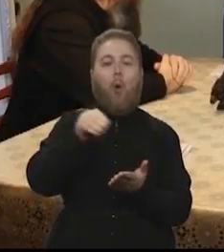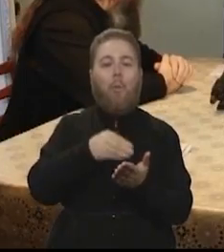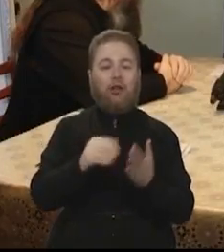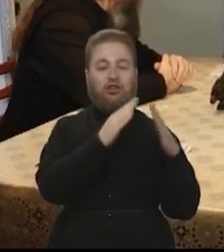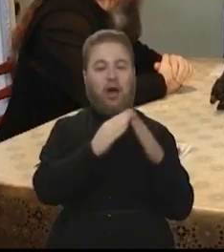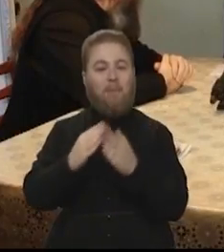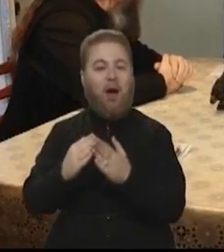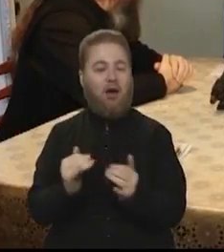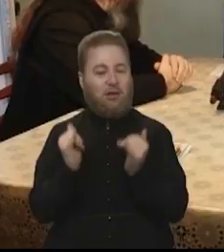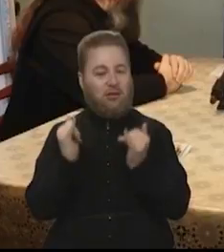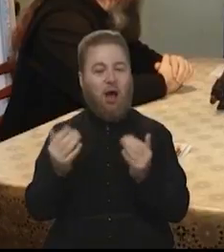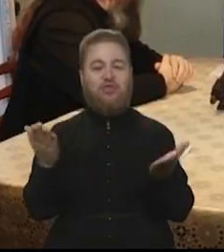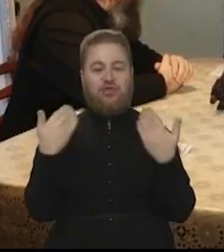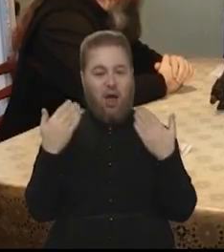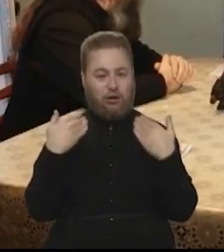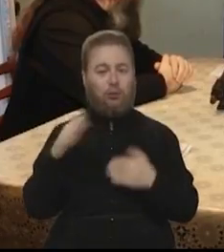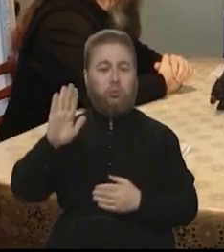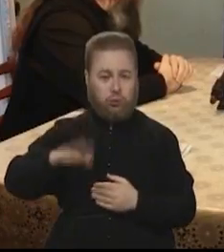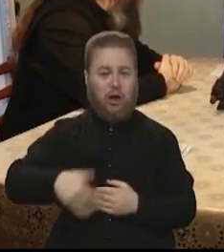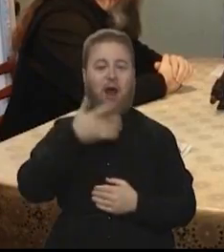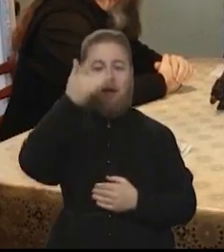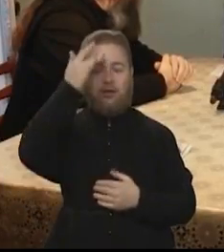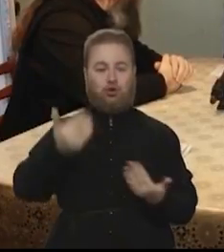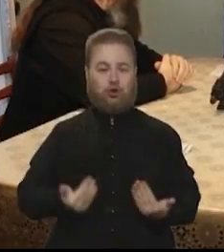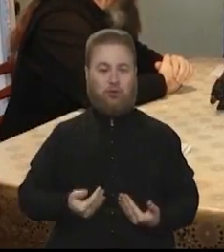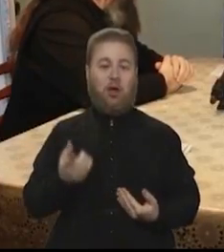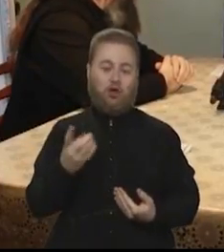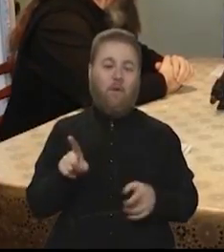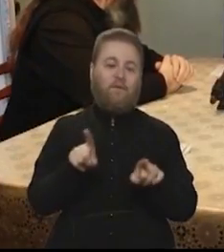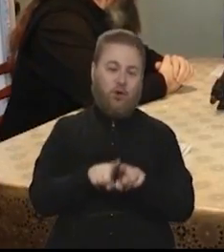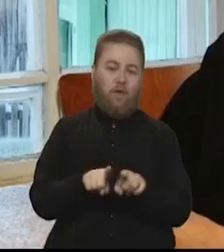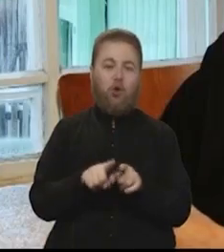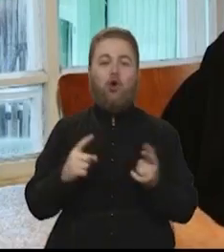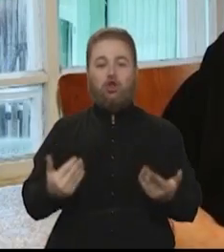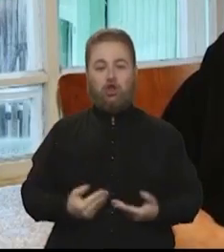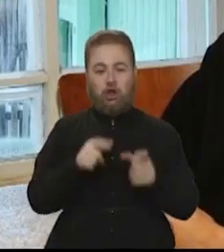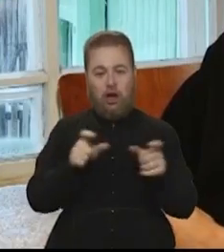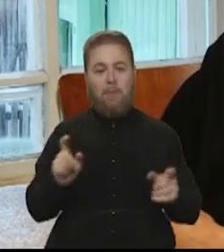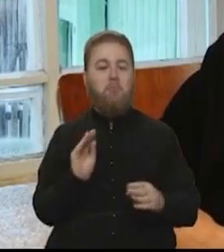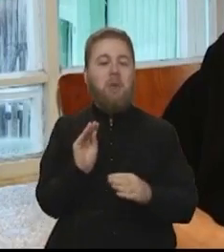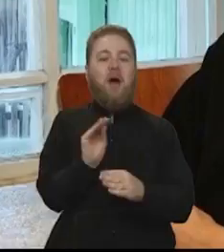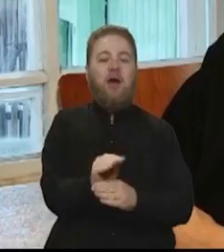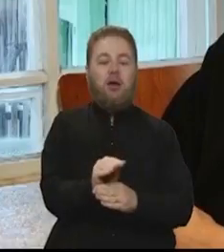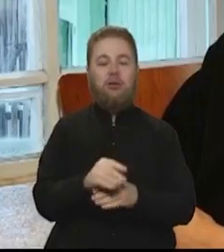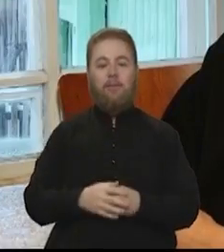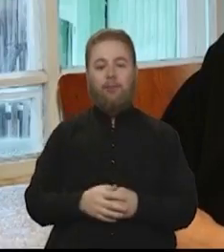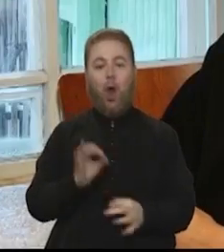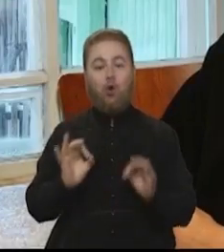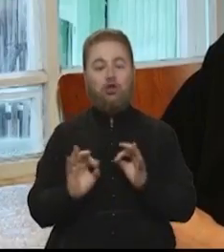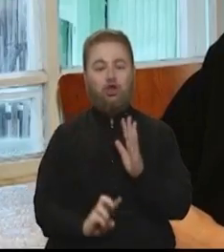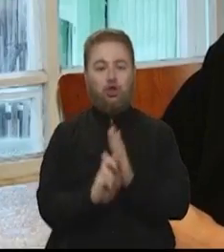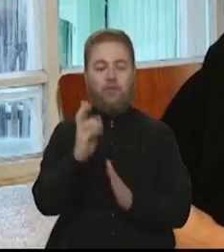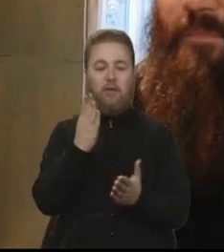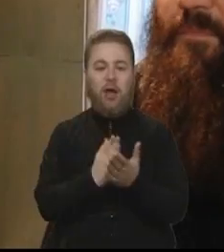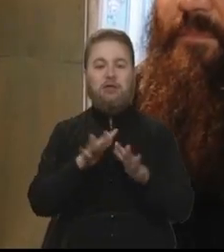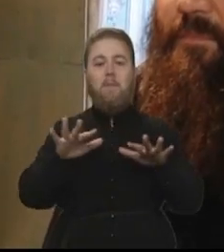пускай, ну пускай хоть под дачи, пускай летом живут, но как бы все равно жители прибавляются. Конечно, часовня является местом